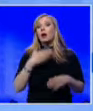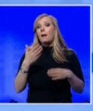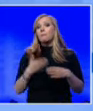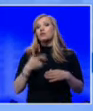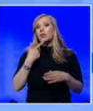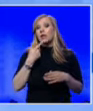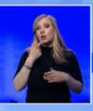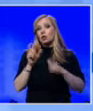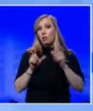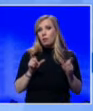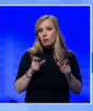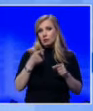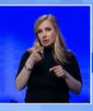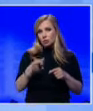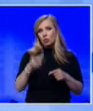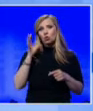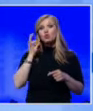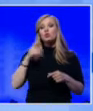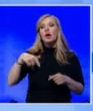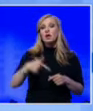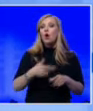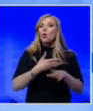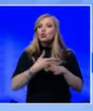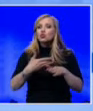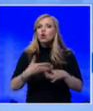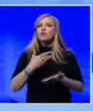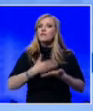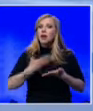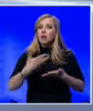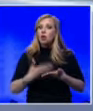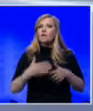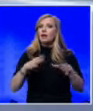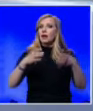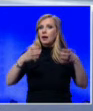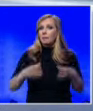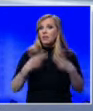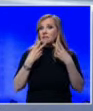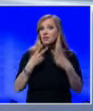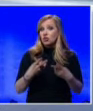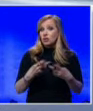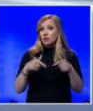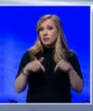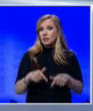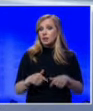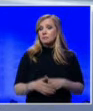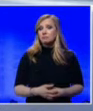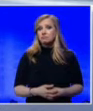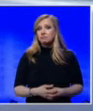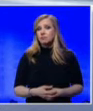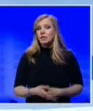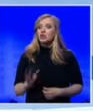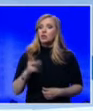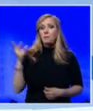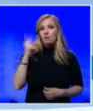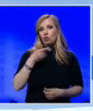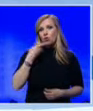вашите. Устойчив кабинет, редовен, в рамките на 49-я парламент, виждате ли вие? Ще се